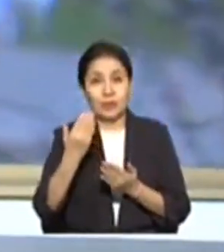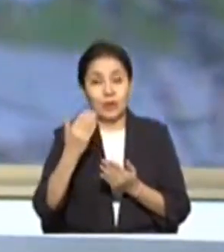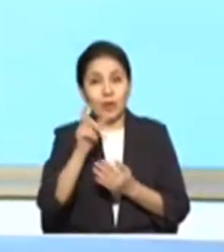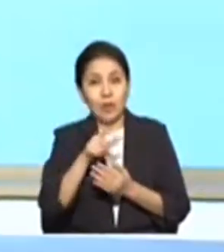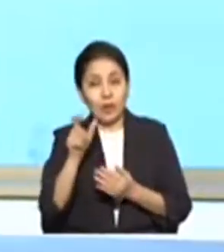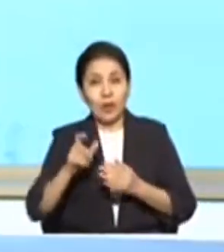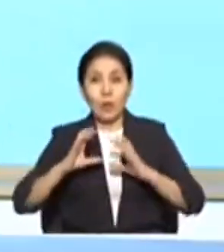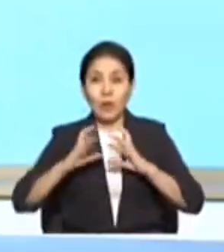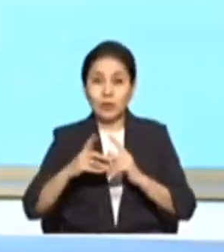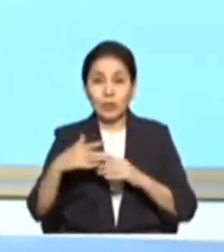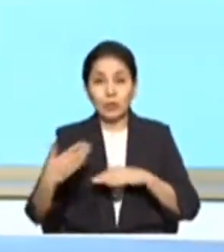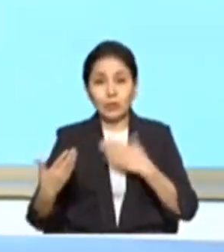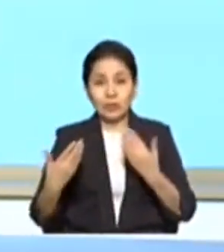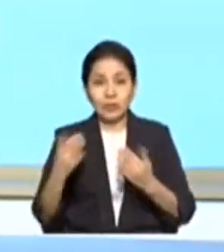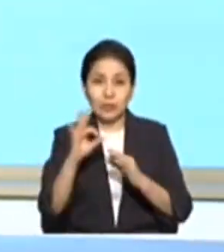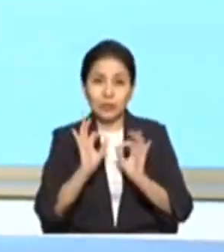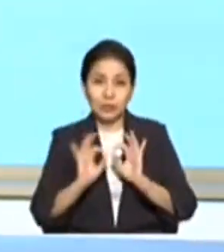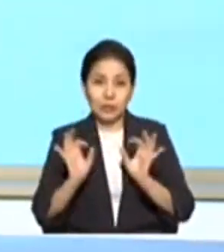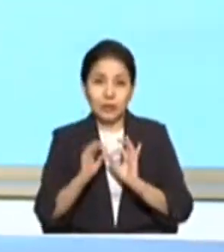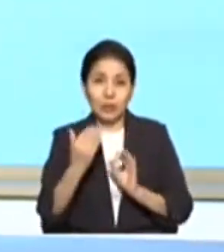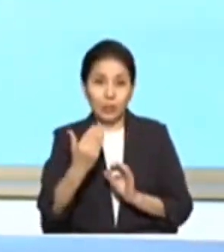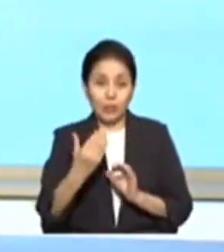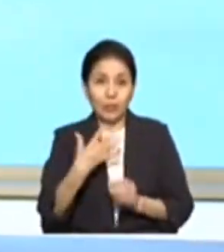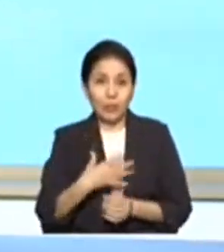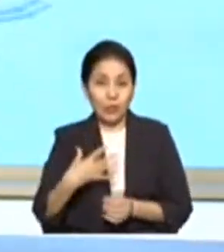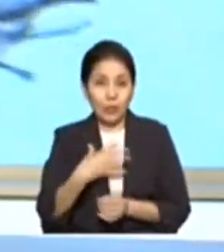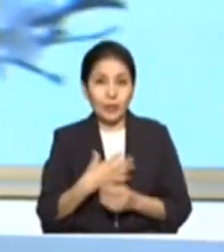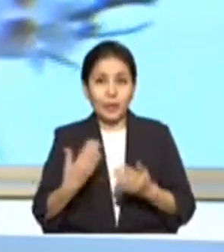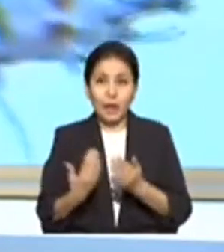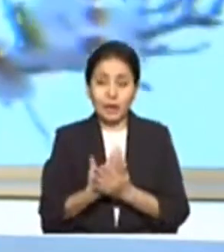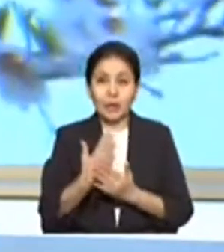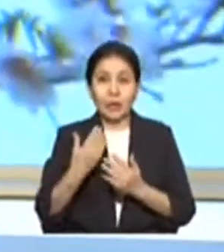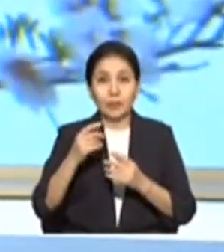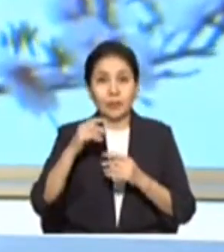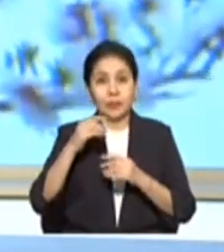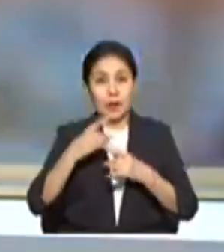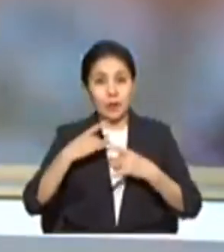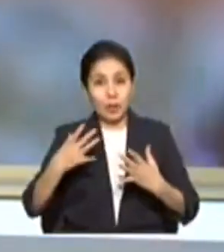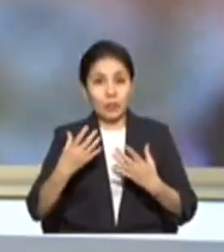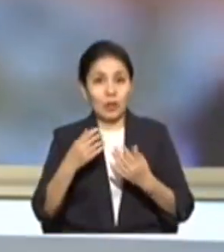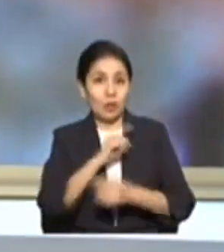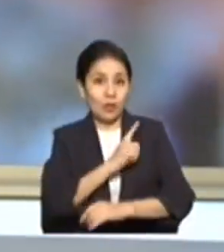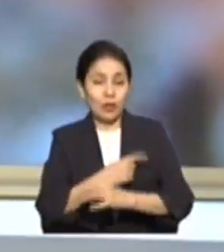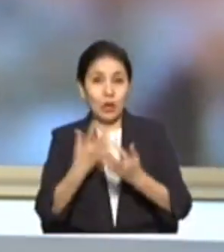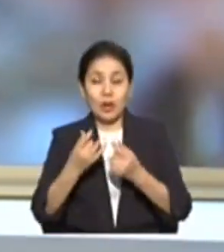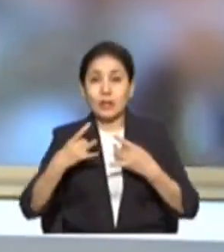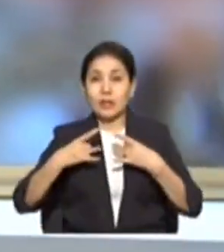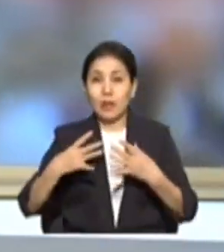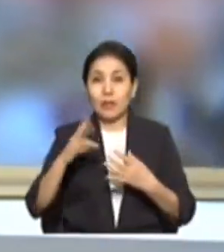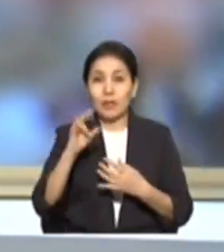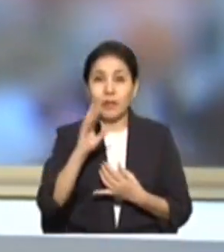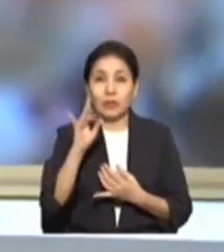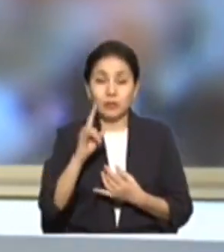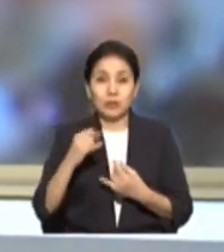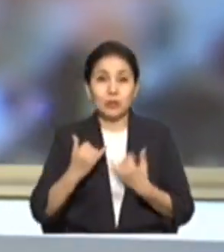odam o'rtasidagi buyuk rishtalar haqida so'zlaydi. Ruhimiz ana shu yangilanish ayyomidan quvvat oladi. Muxbirlarimiz Navruz bayrami